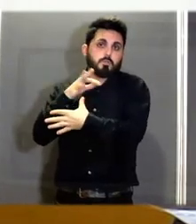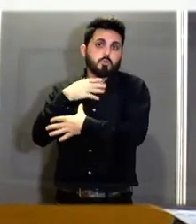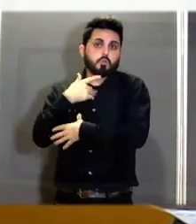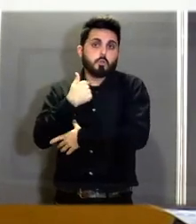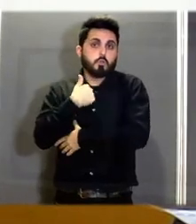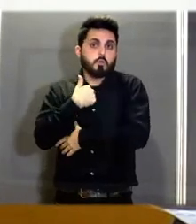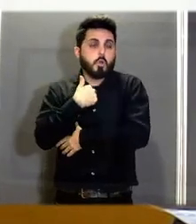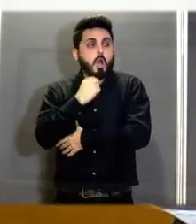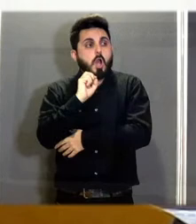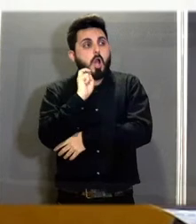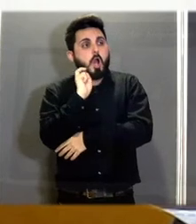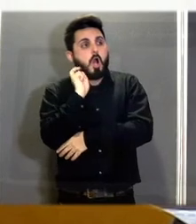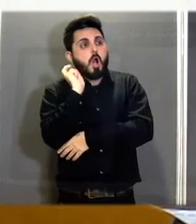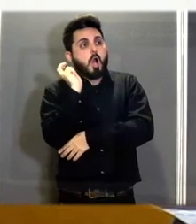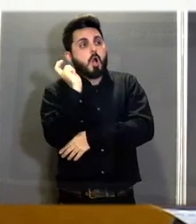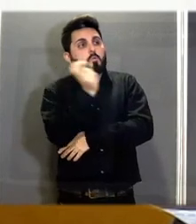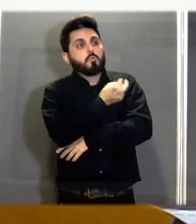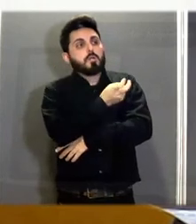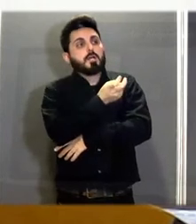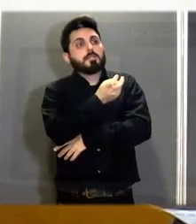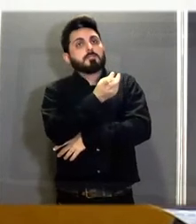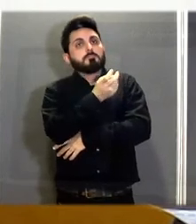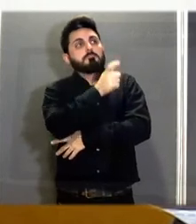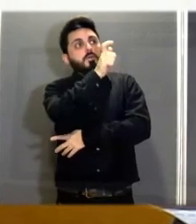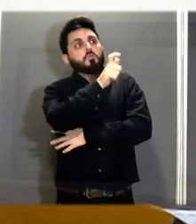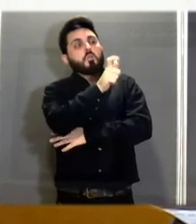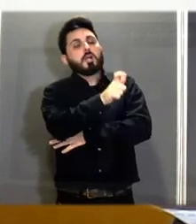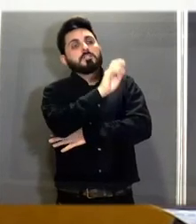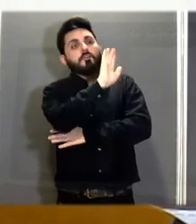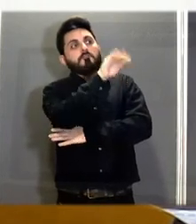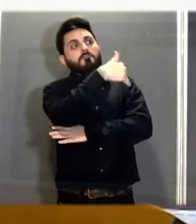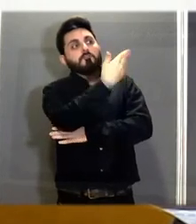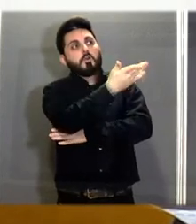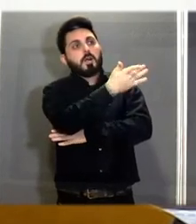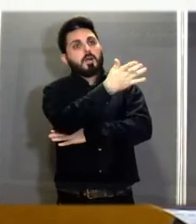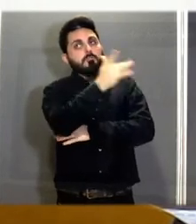massa solidaritat de gent que havia de ser,